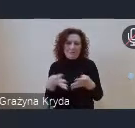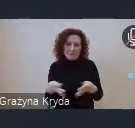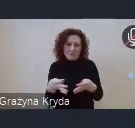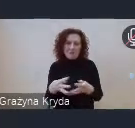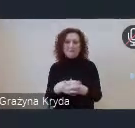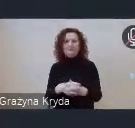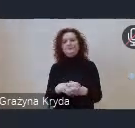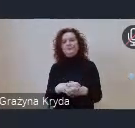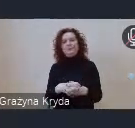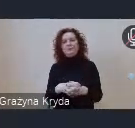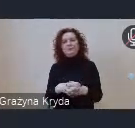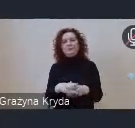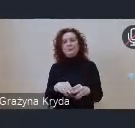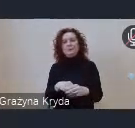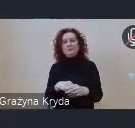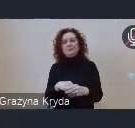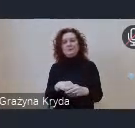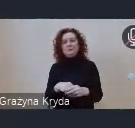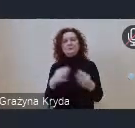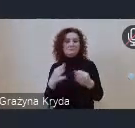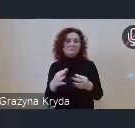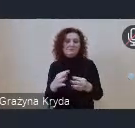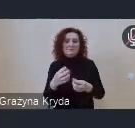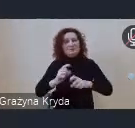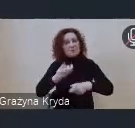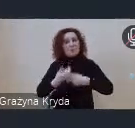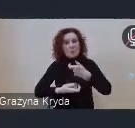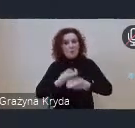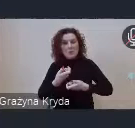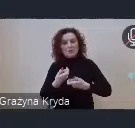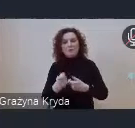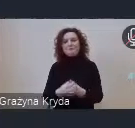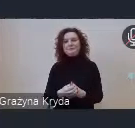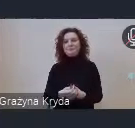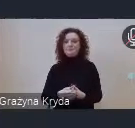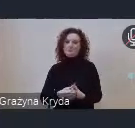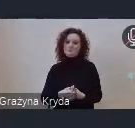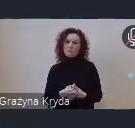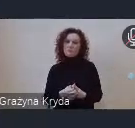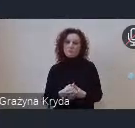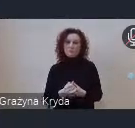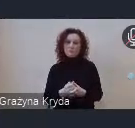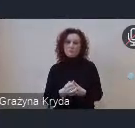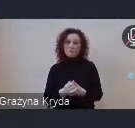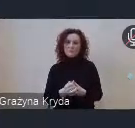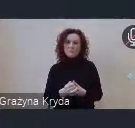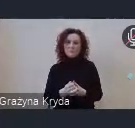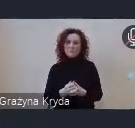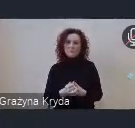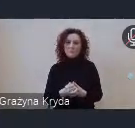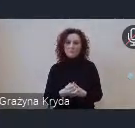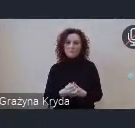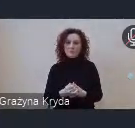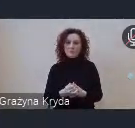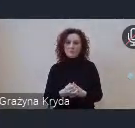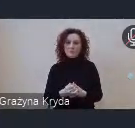które które sobie działają i coś tam do tej lokalnej społeczności robią no i jakby